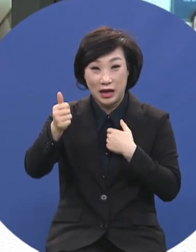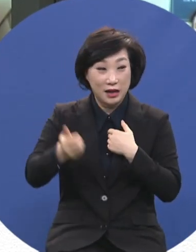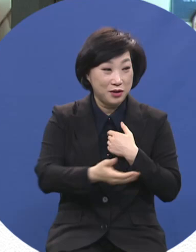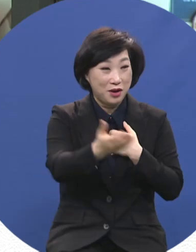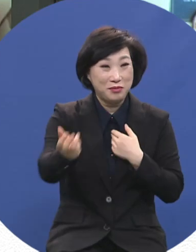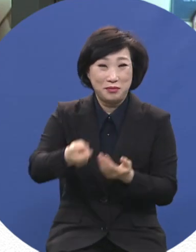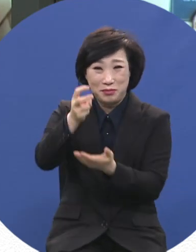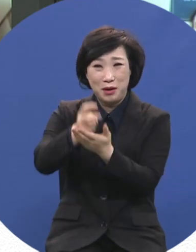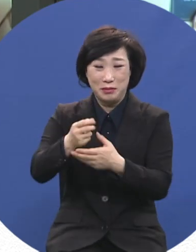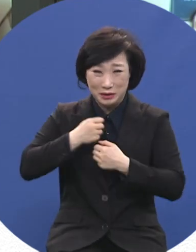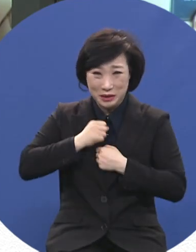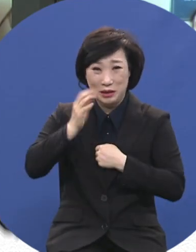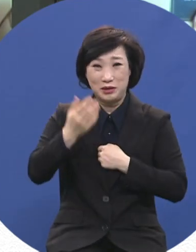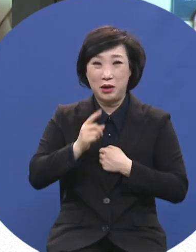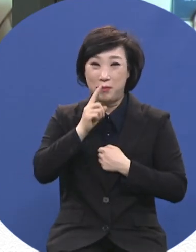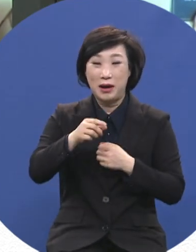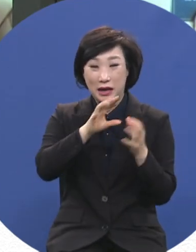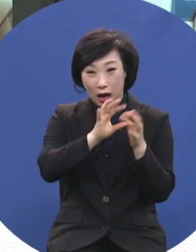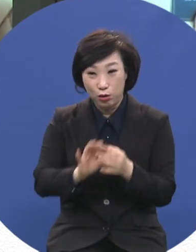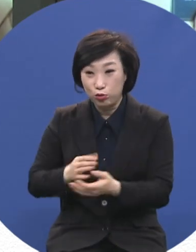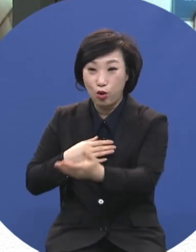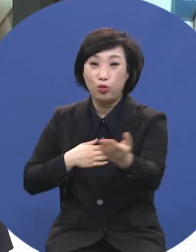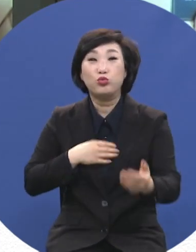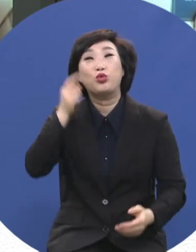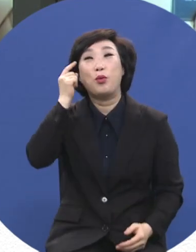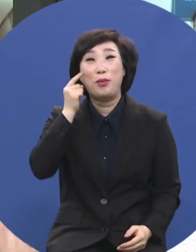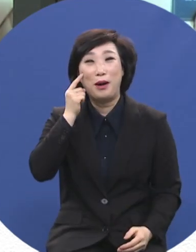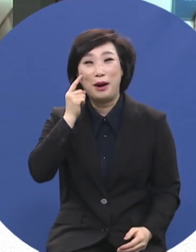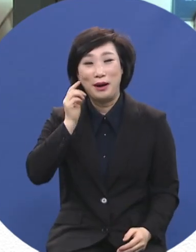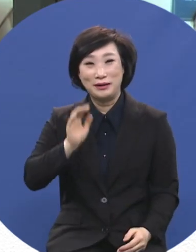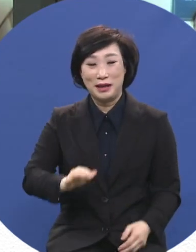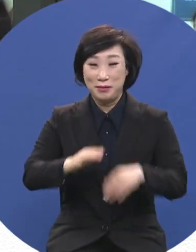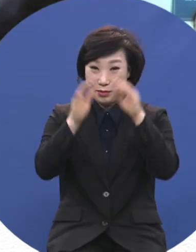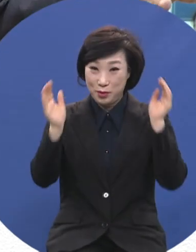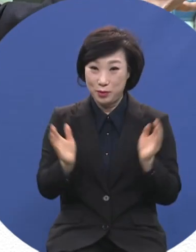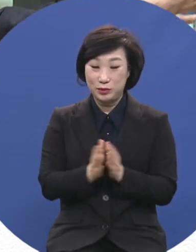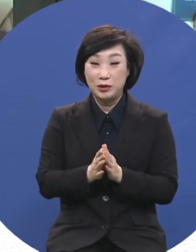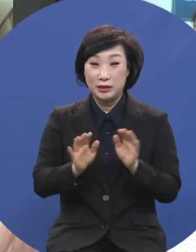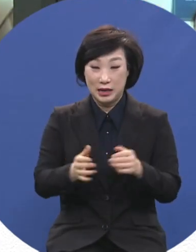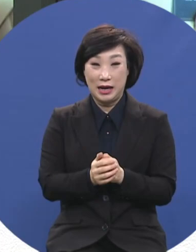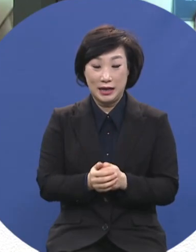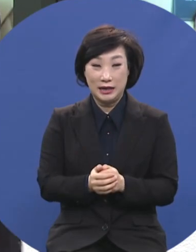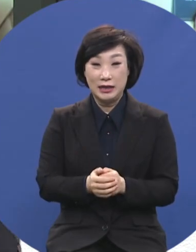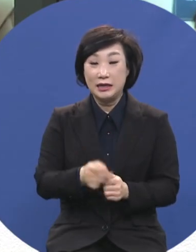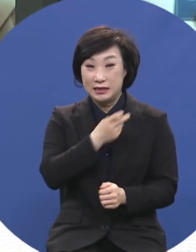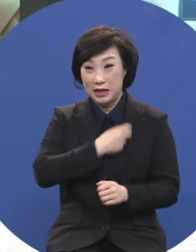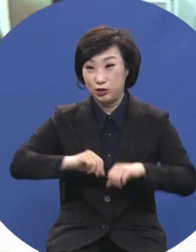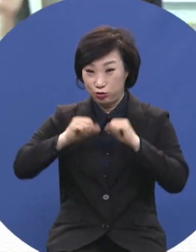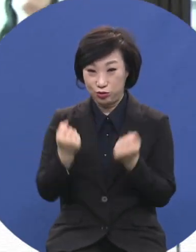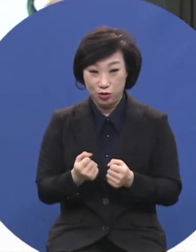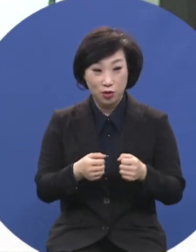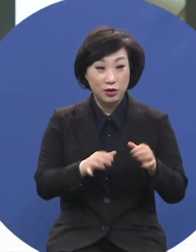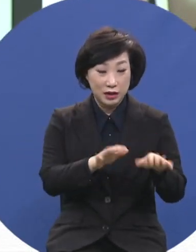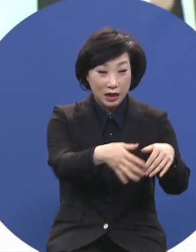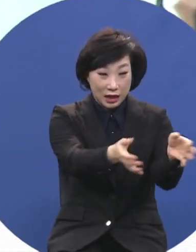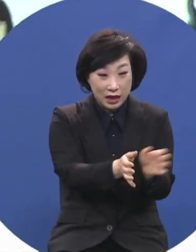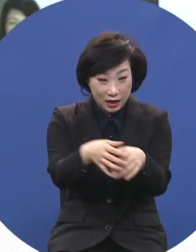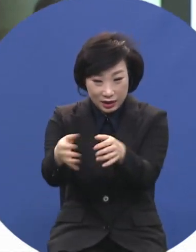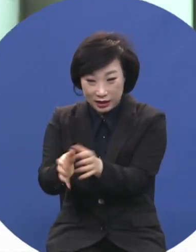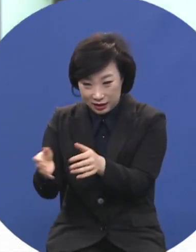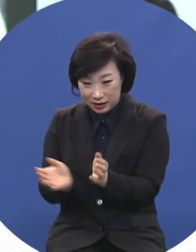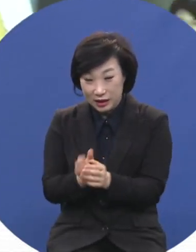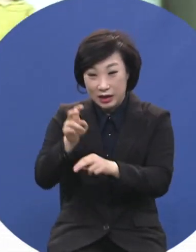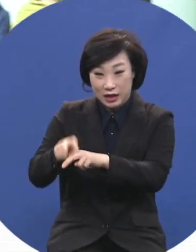질서 하는 일을 여러분 잘 들어야 돼요. 다 제자들이 앉힌 다음에